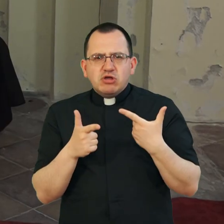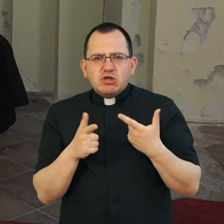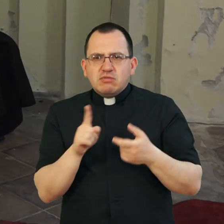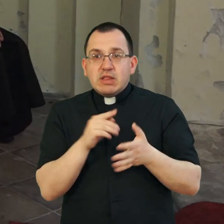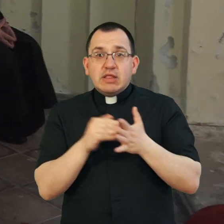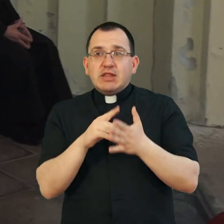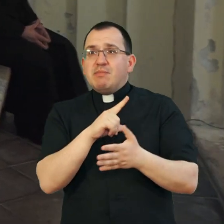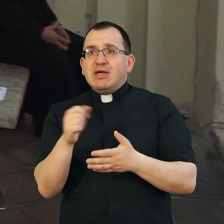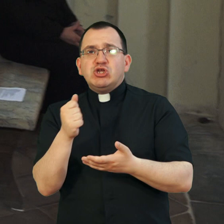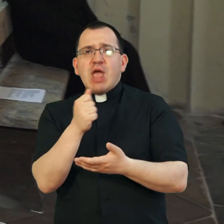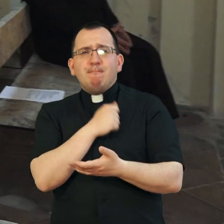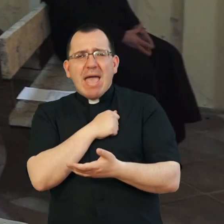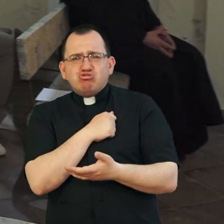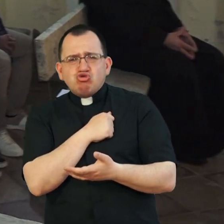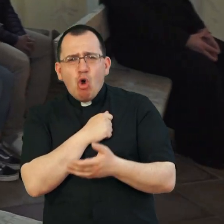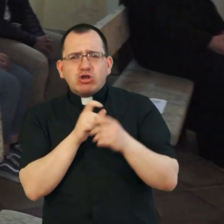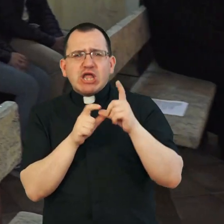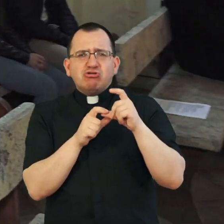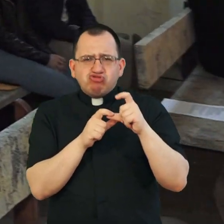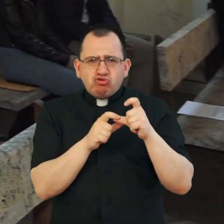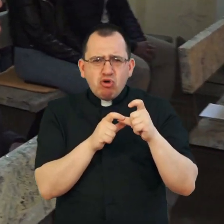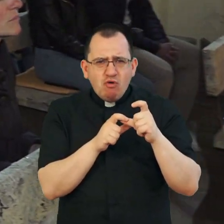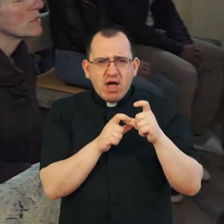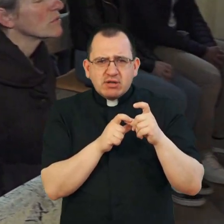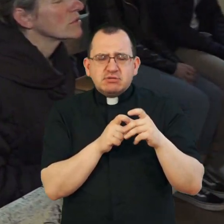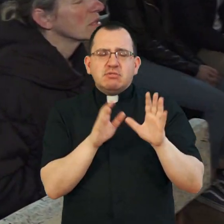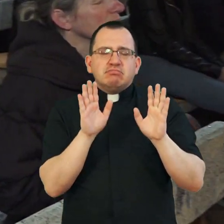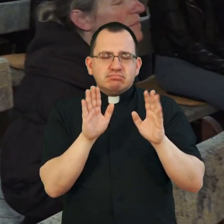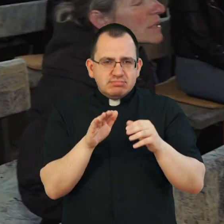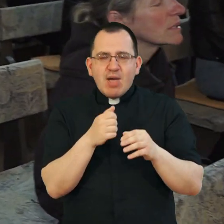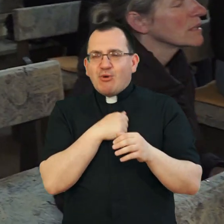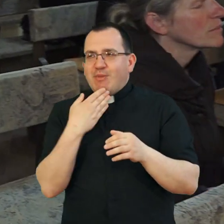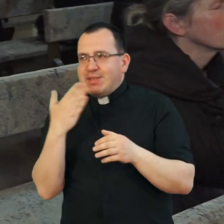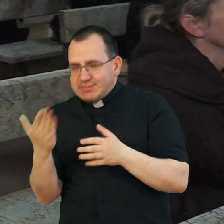ne znam, u Međugorje, u Šurkovac, na neka druga mjesta da nađemo Boga. Bogu hvala opet i na